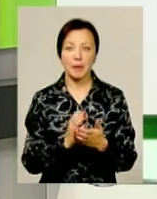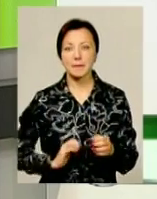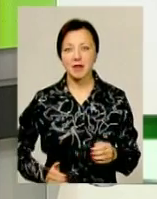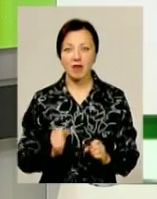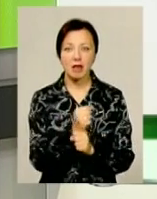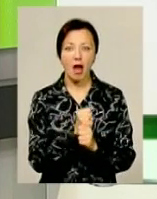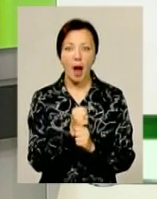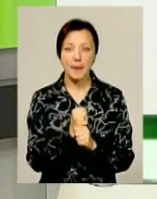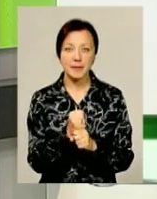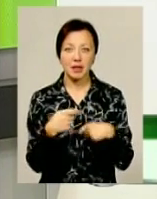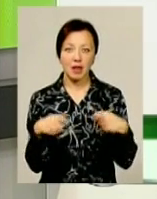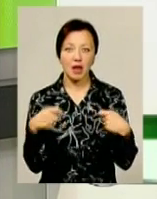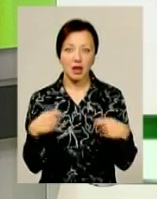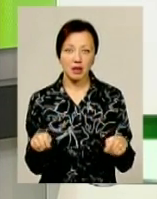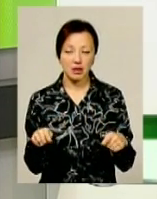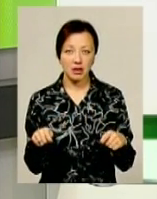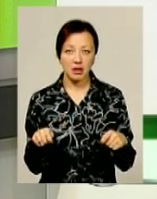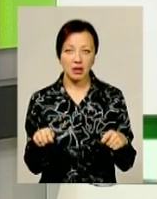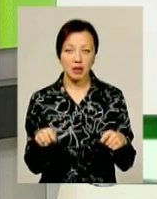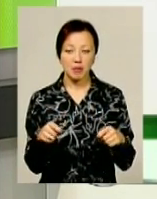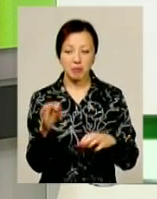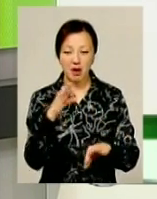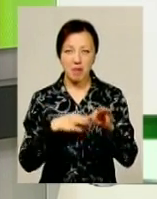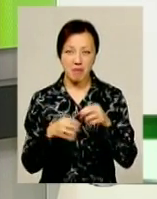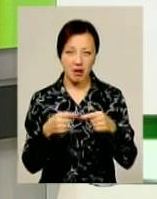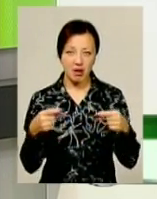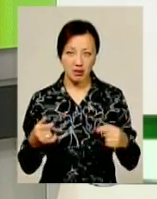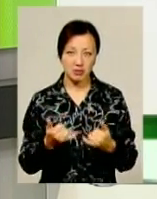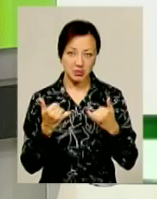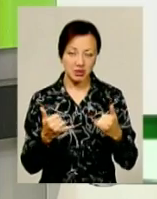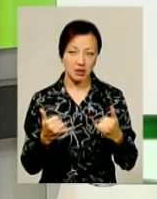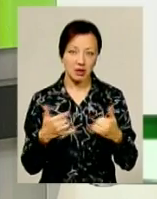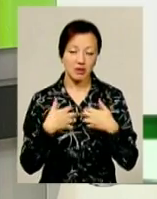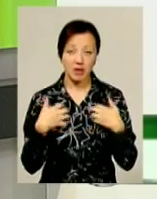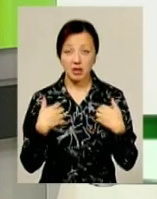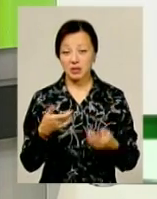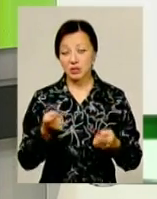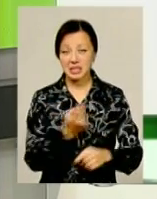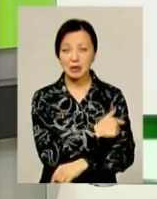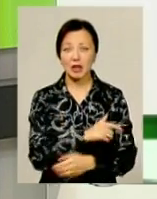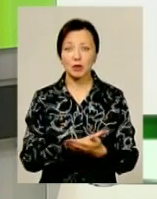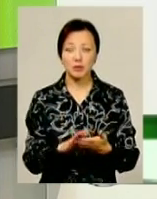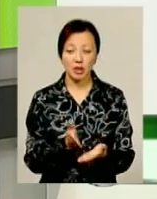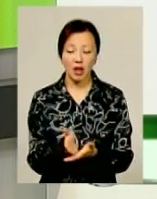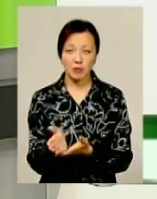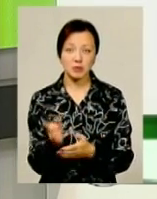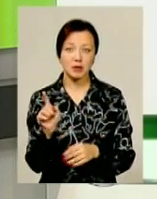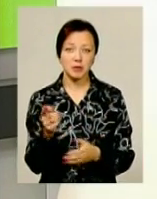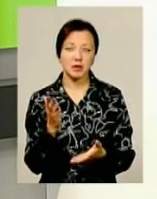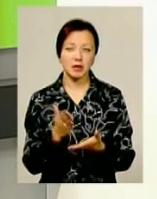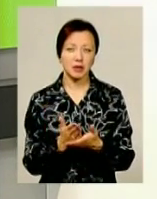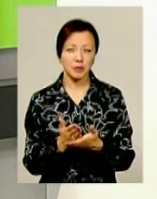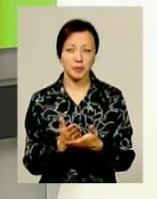аптеки, які здійснюють торгівлю препаратами. Звичайно, якщо це санітарно-епідеміологічний напрямок, так,